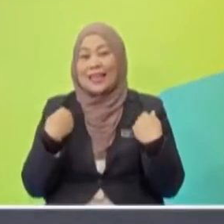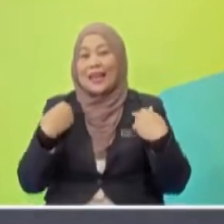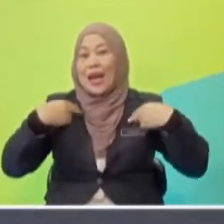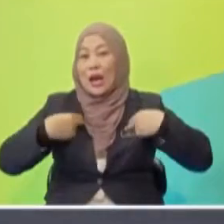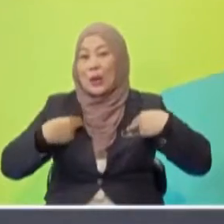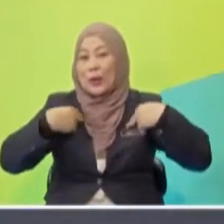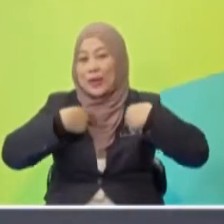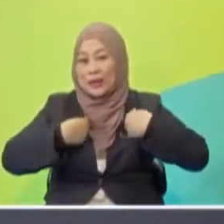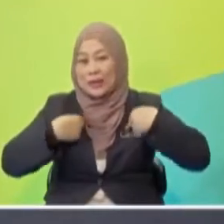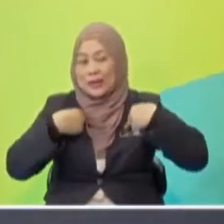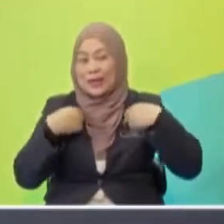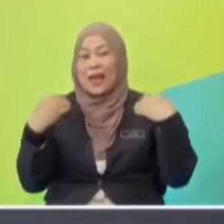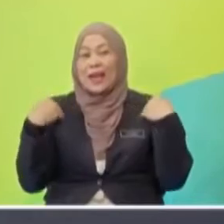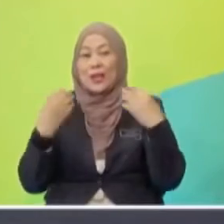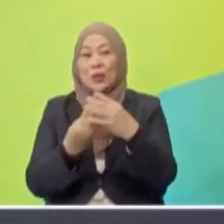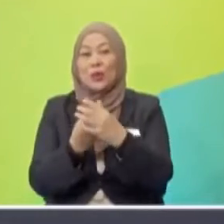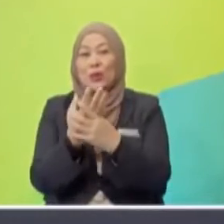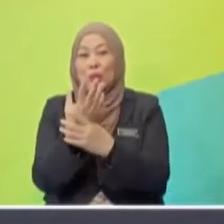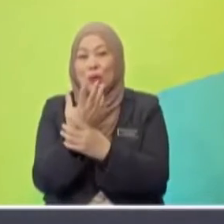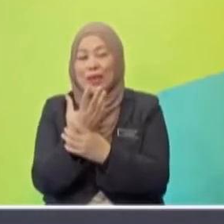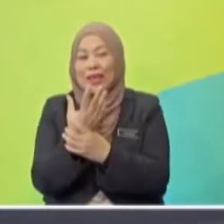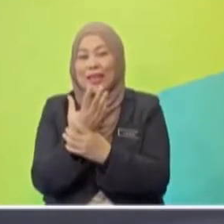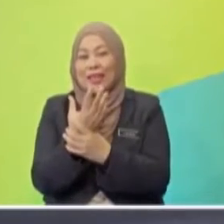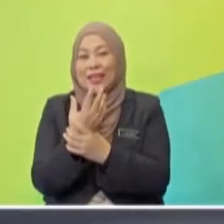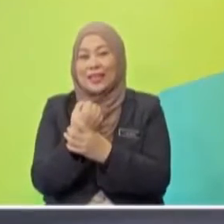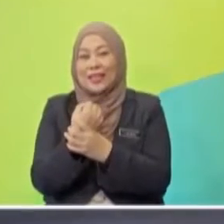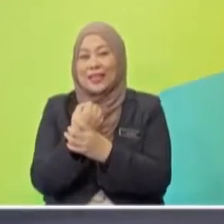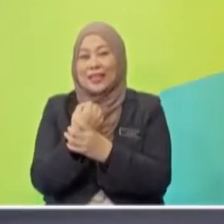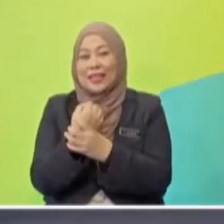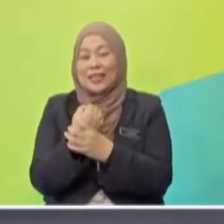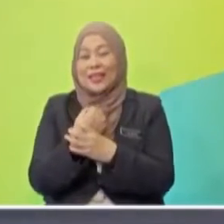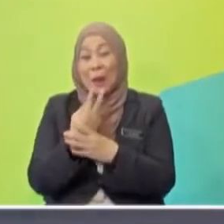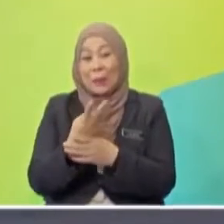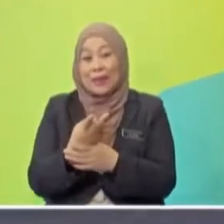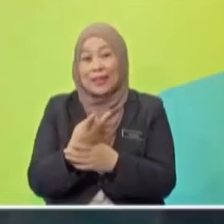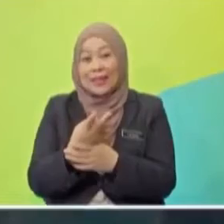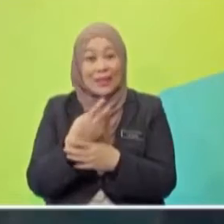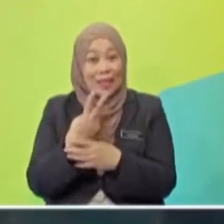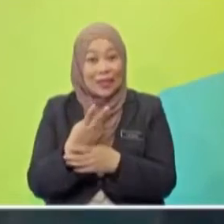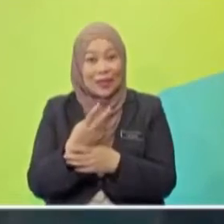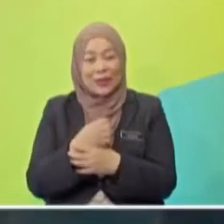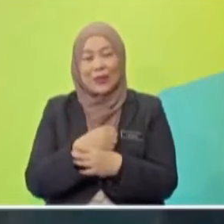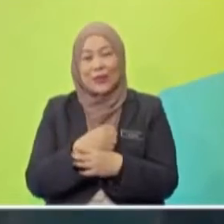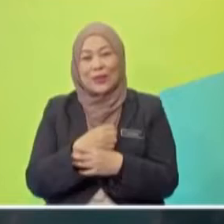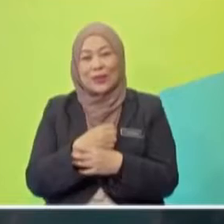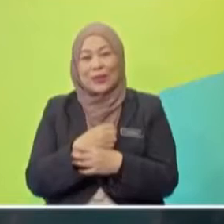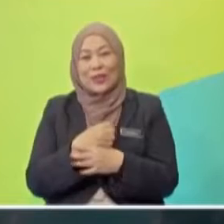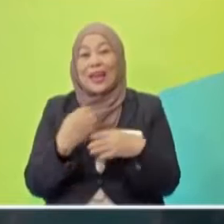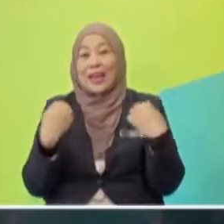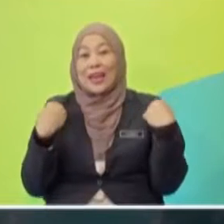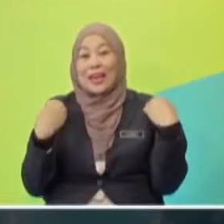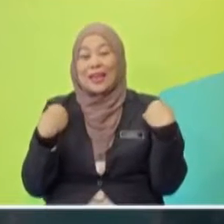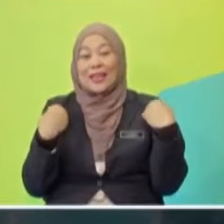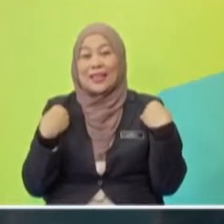dia ada tumbuhan Oke kita tengok sini dia ada apa lagi itu Nih Adik kita ini kita apa